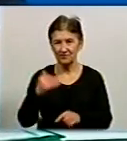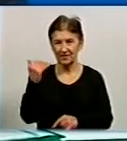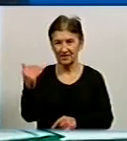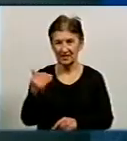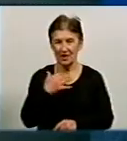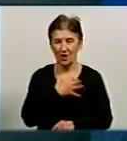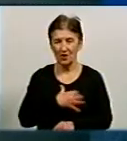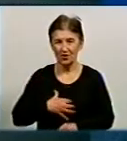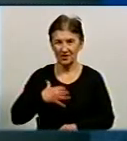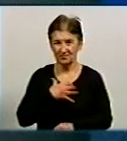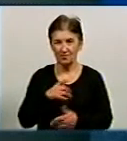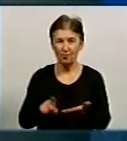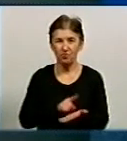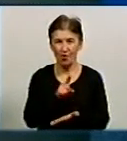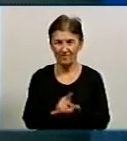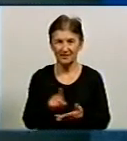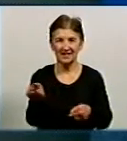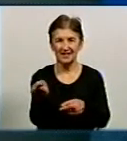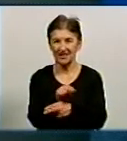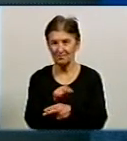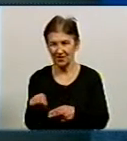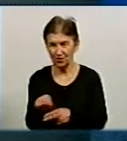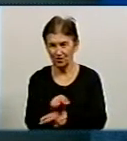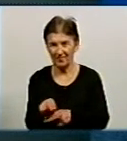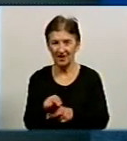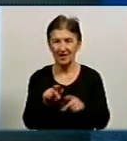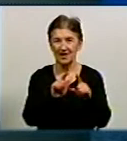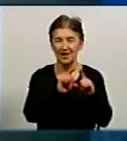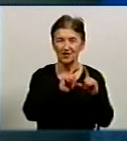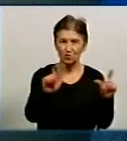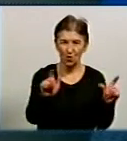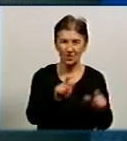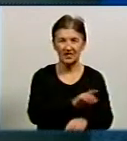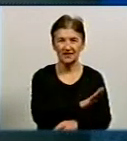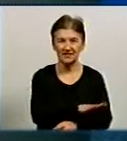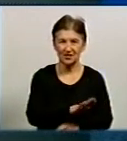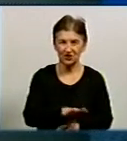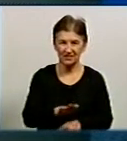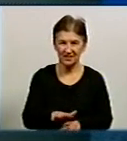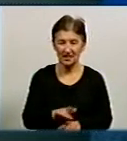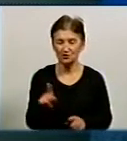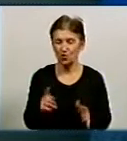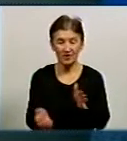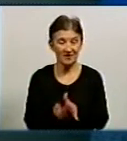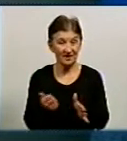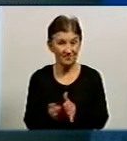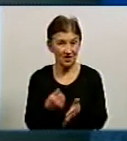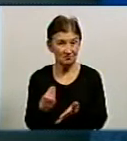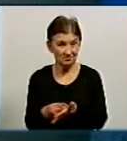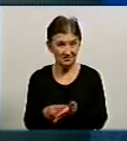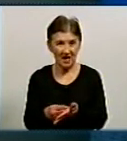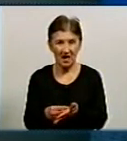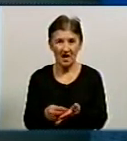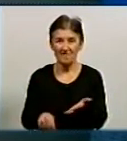міськвиконкому. Міськвиконком повинен ремонтувати школи, дитячі садки, повинен, якщо не вистачає коштів в бюджеті